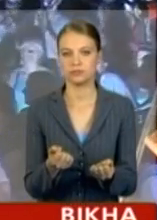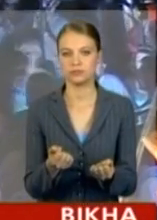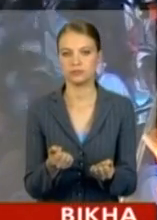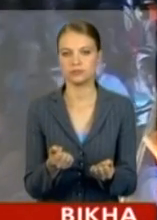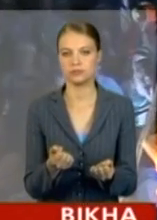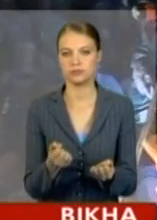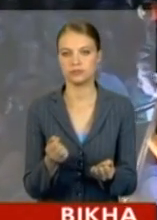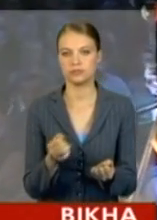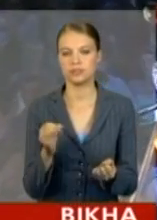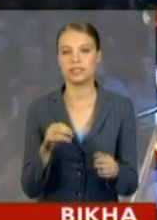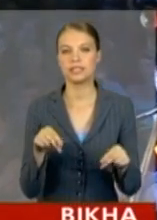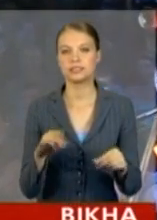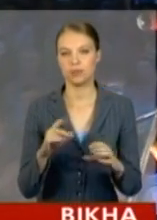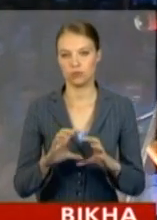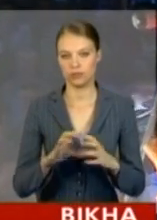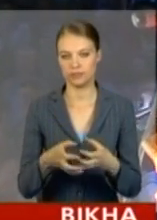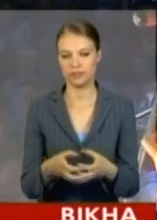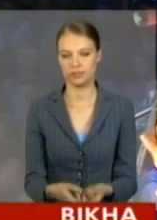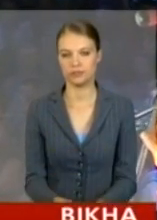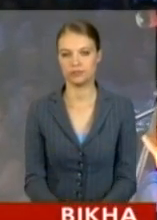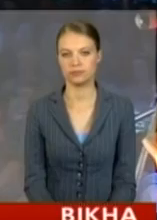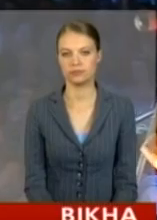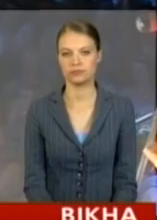І світа на світі.